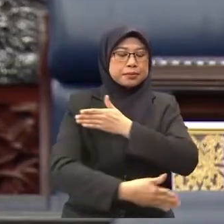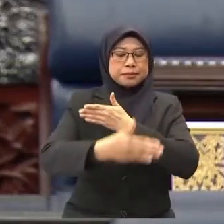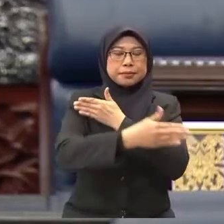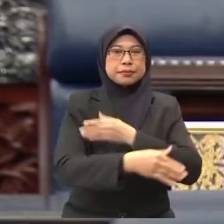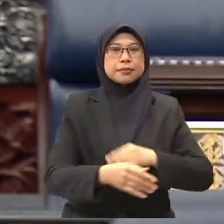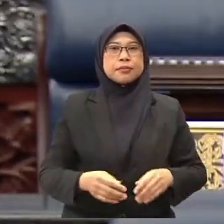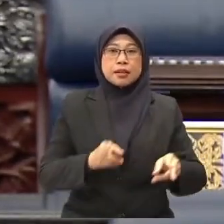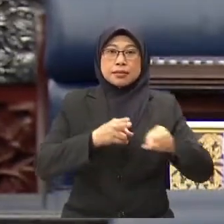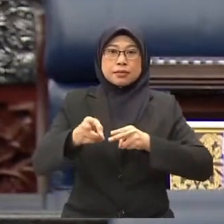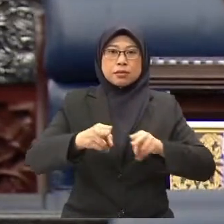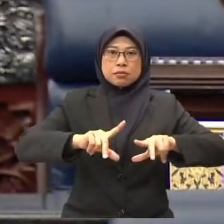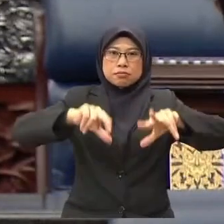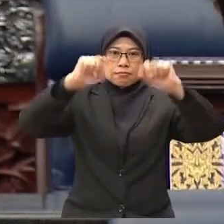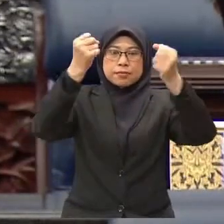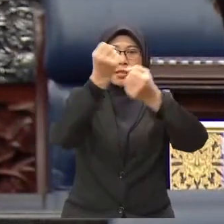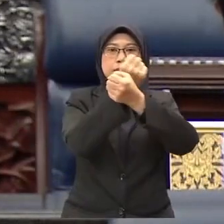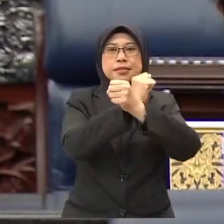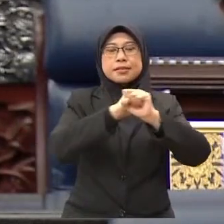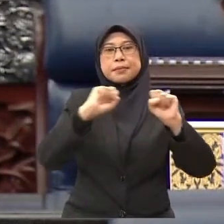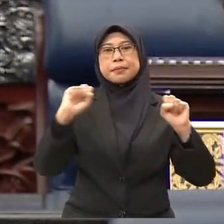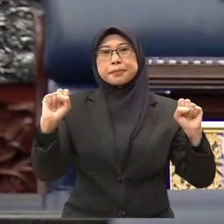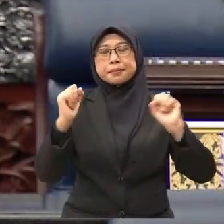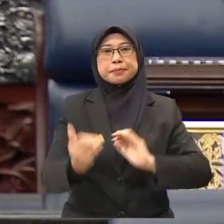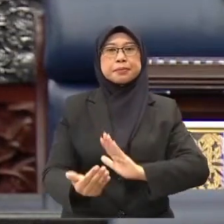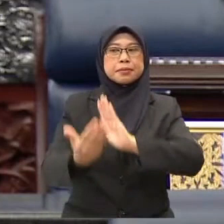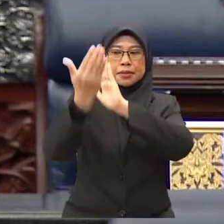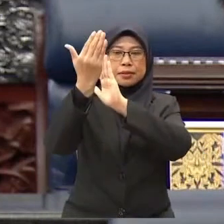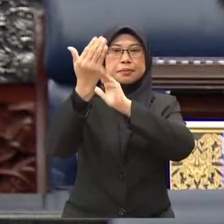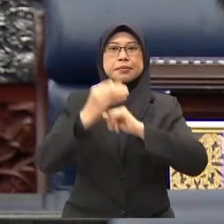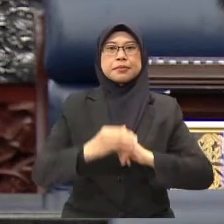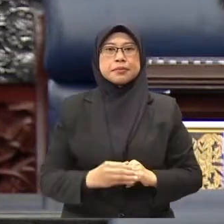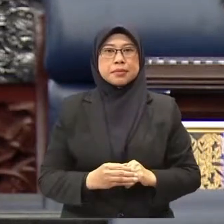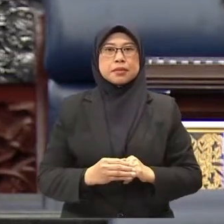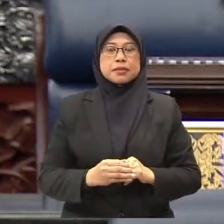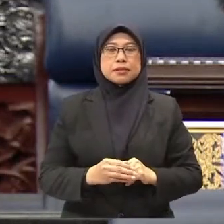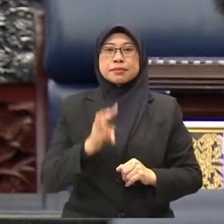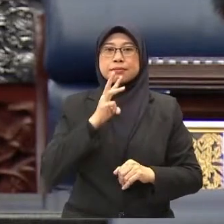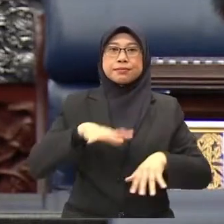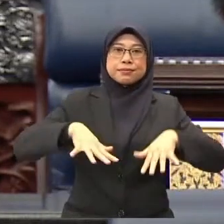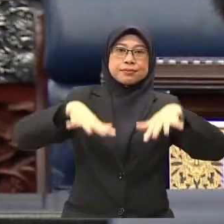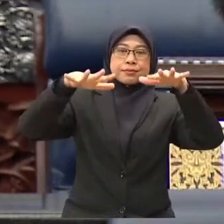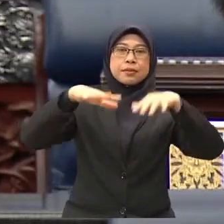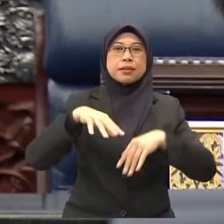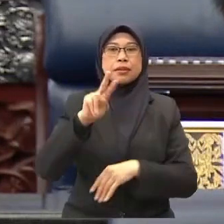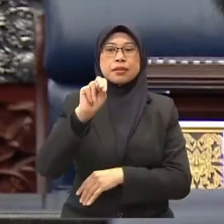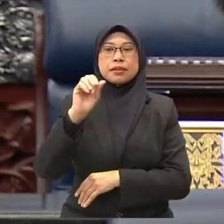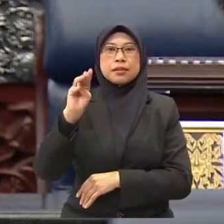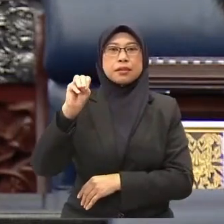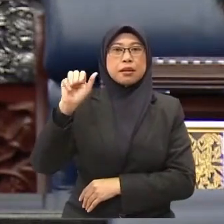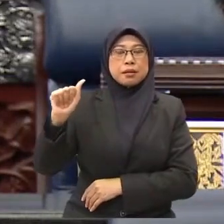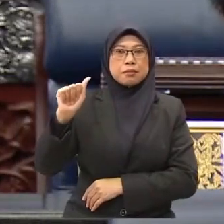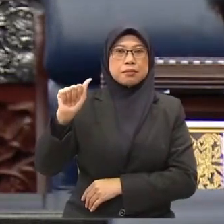Dalam usaha untuk meningkatkan kesiapsiagaan menghadapi bencana, pihak NADMA telah menggunakan